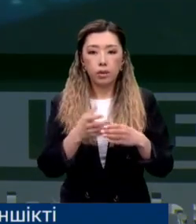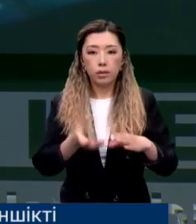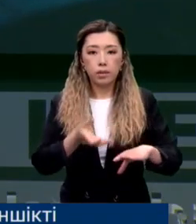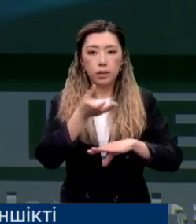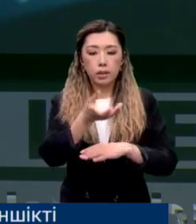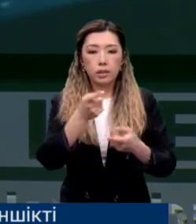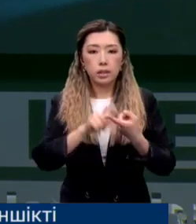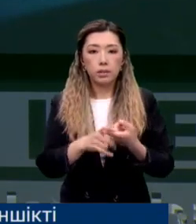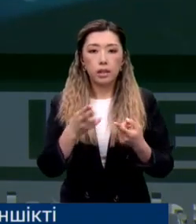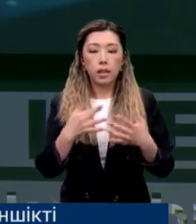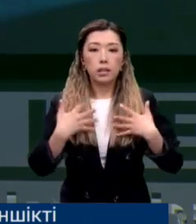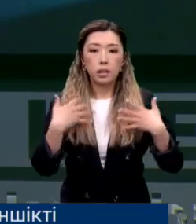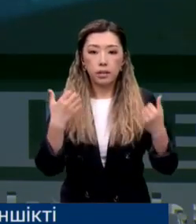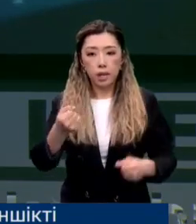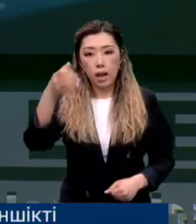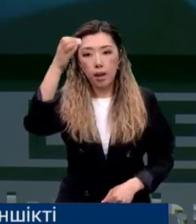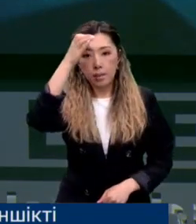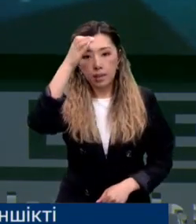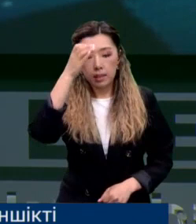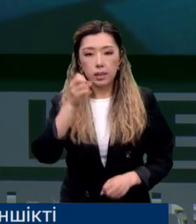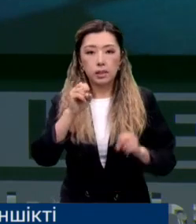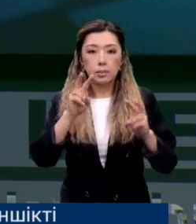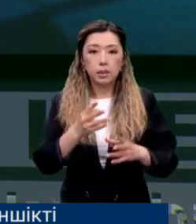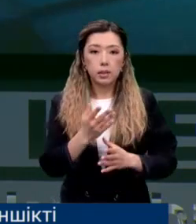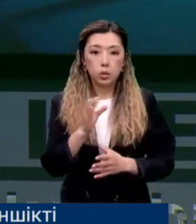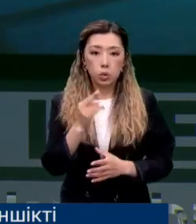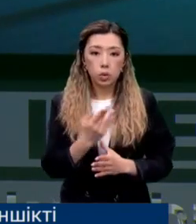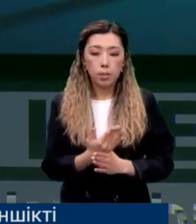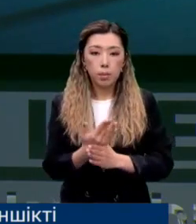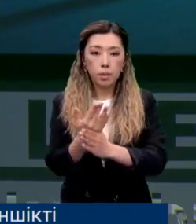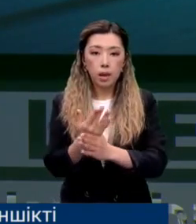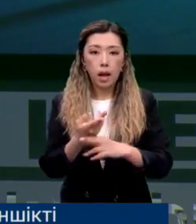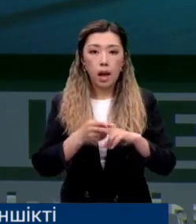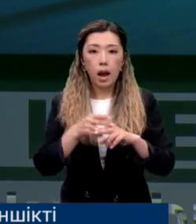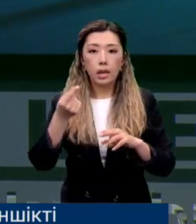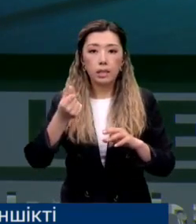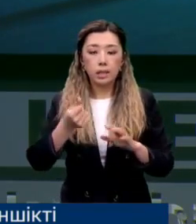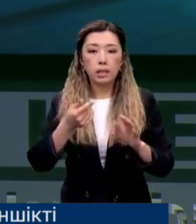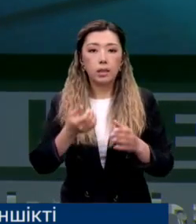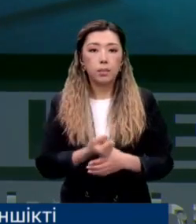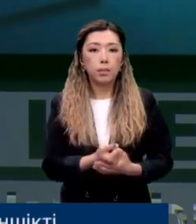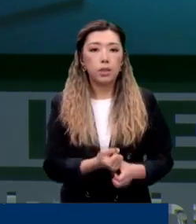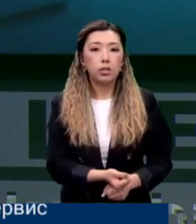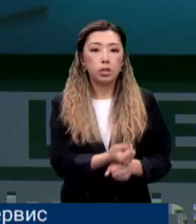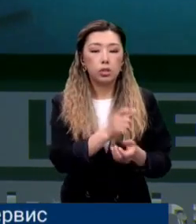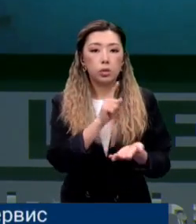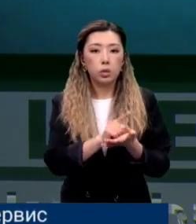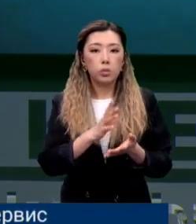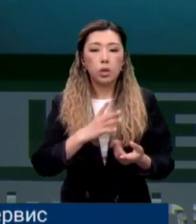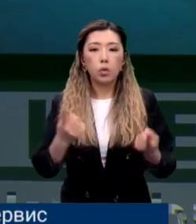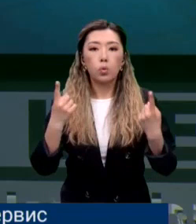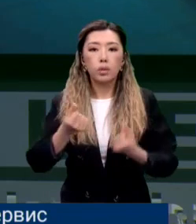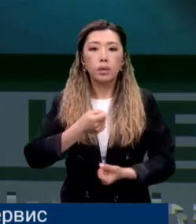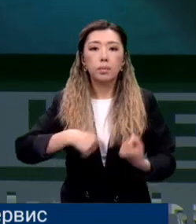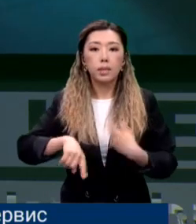проблем в здравоохранении, образовании, социальной поддержке. Ну а перечислять деньги в фонд должны были крупные предприниматели и, цитата,